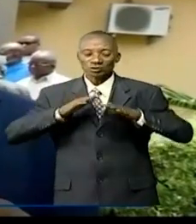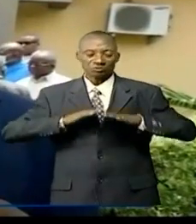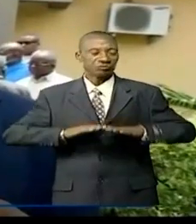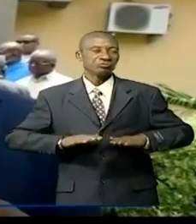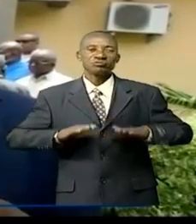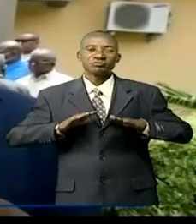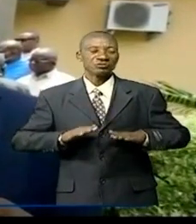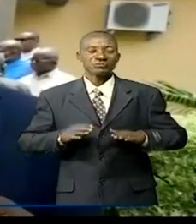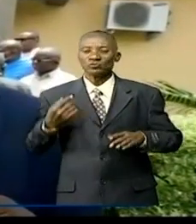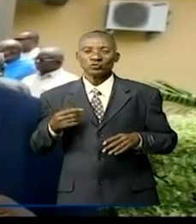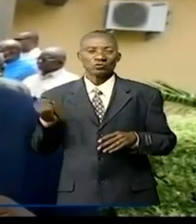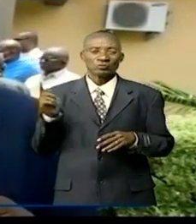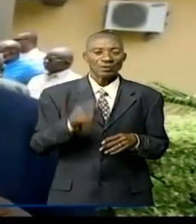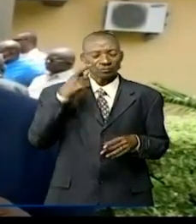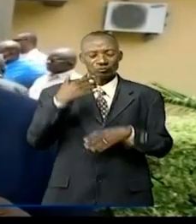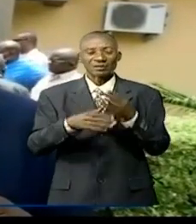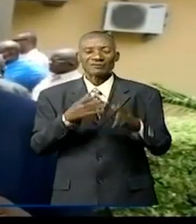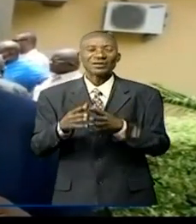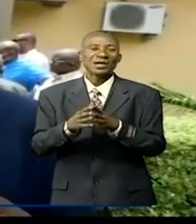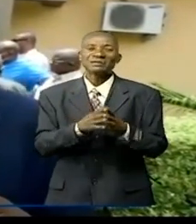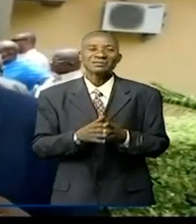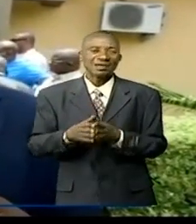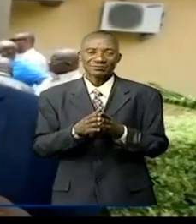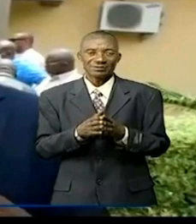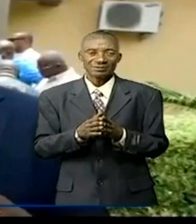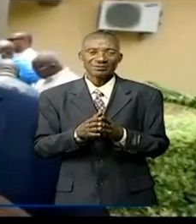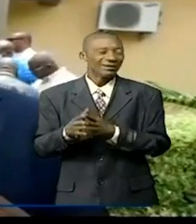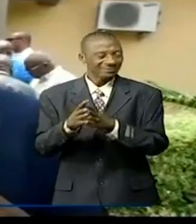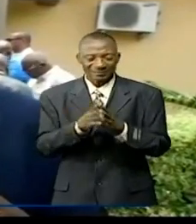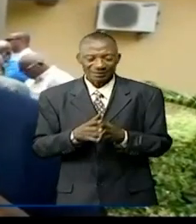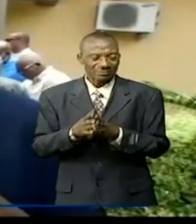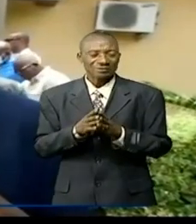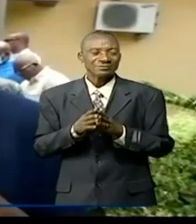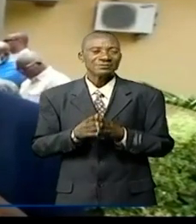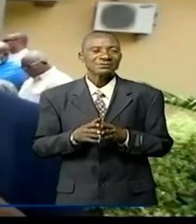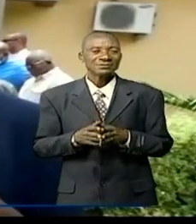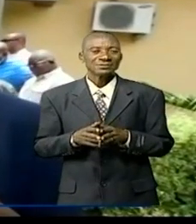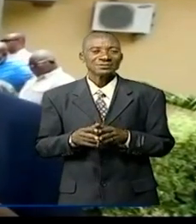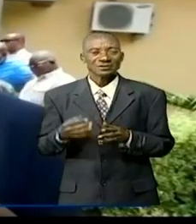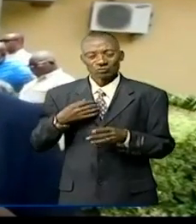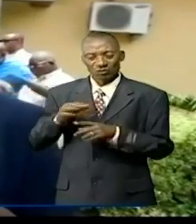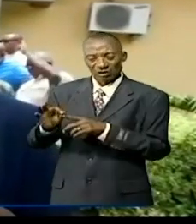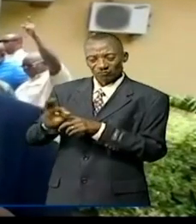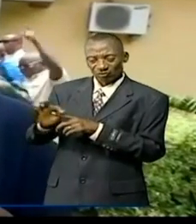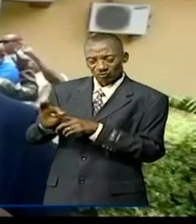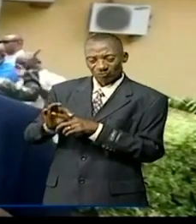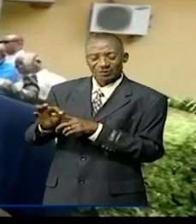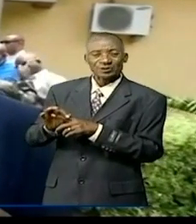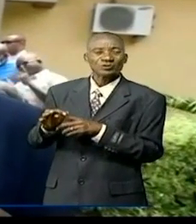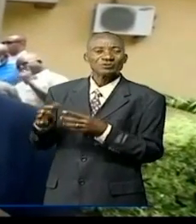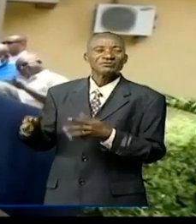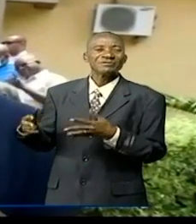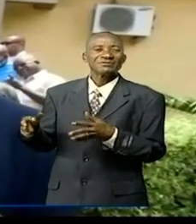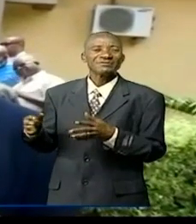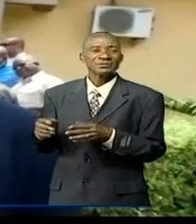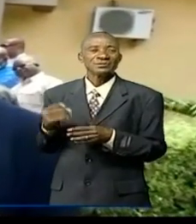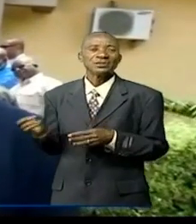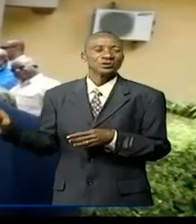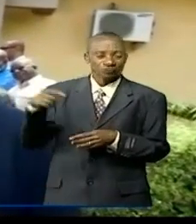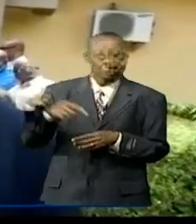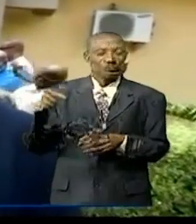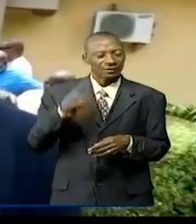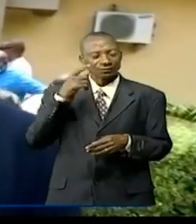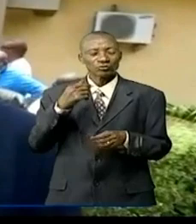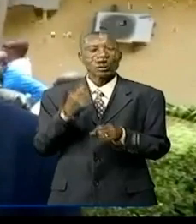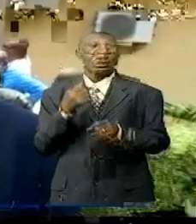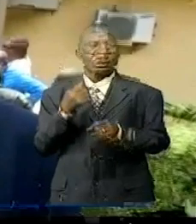pour travailler ensemble avec eux, la main de la main. J'ai été formé dans l'école de la facilitation, donc je viens pour travailler ensemble avec